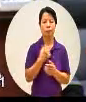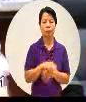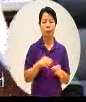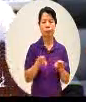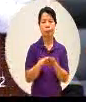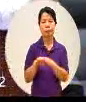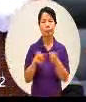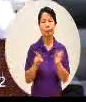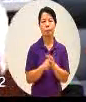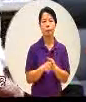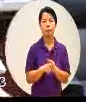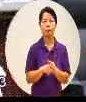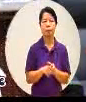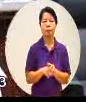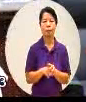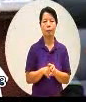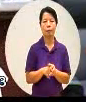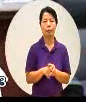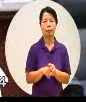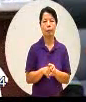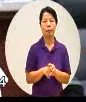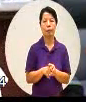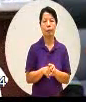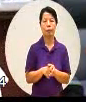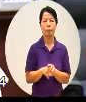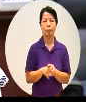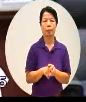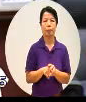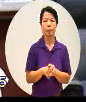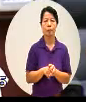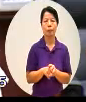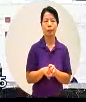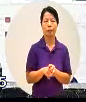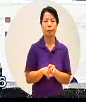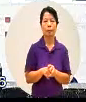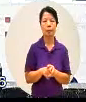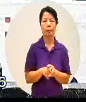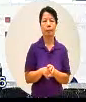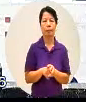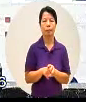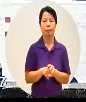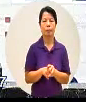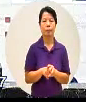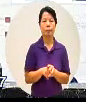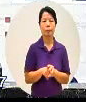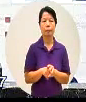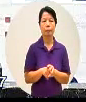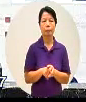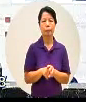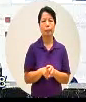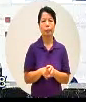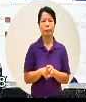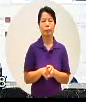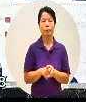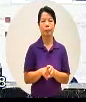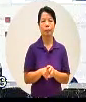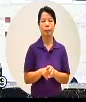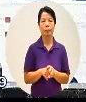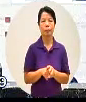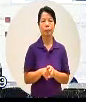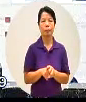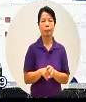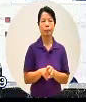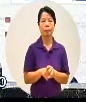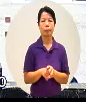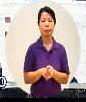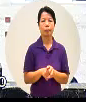能。 时间到，要继续还是啊？继续，这些长官没关系的哈。